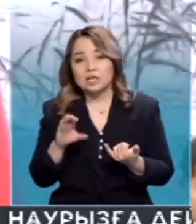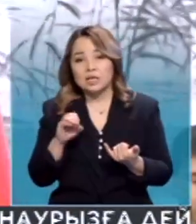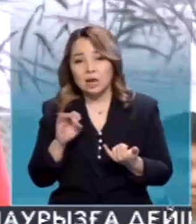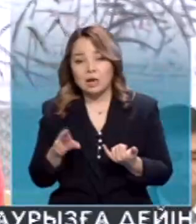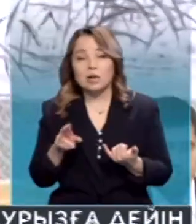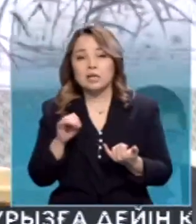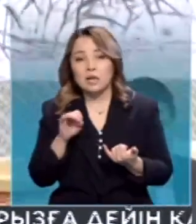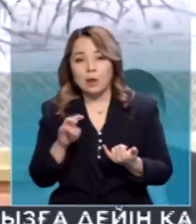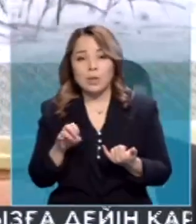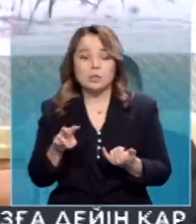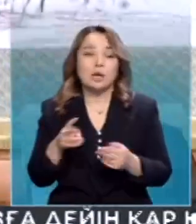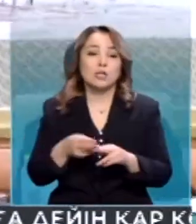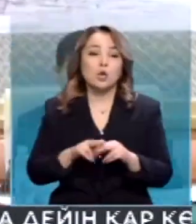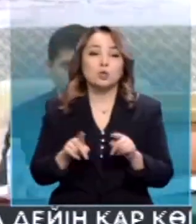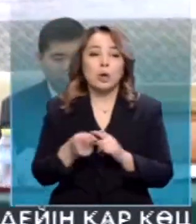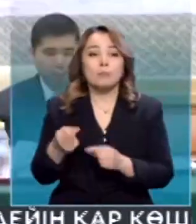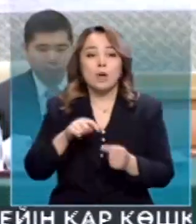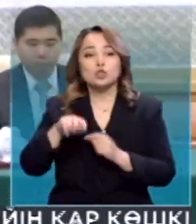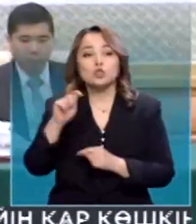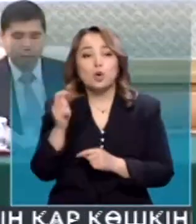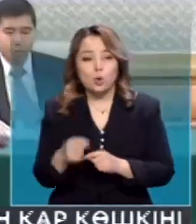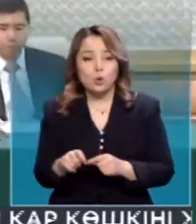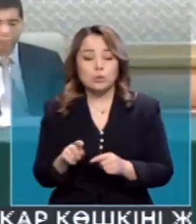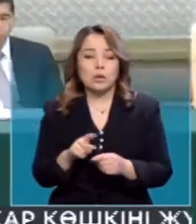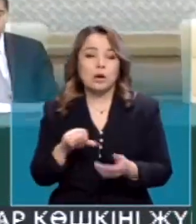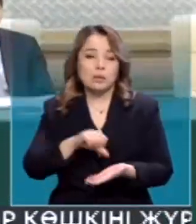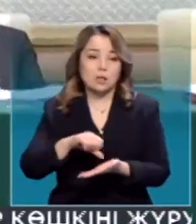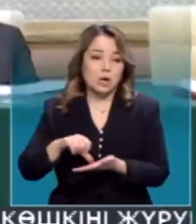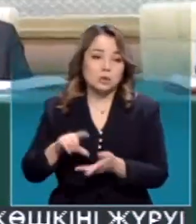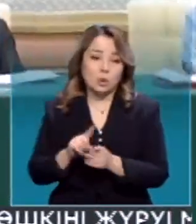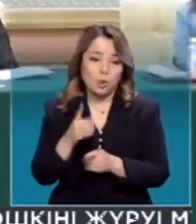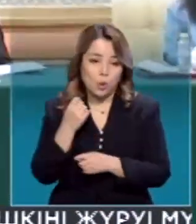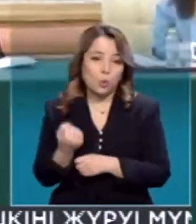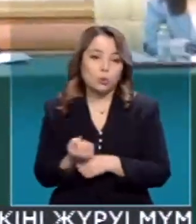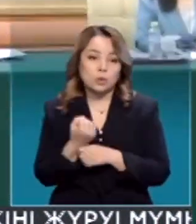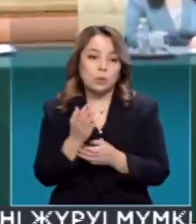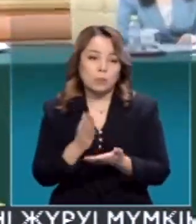Сирия, Ирак, Йеменде бір-бірімен соғысушы тараптарды қолдап отыр.